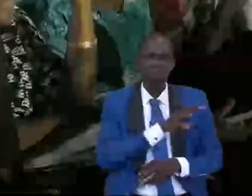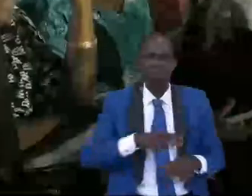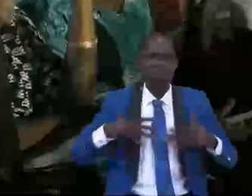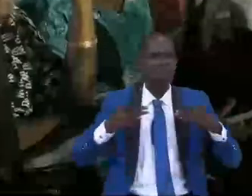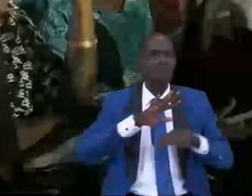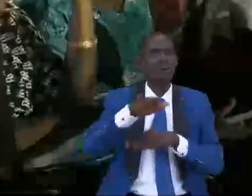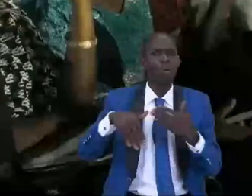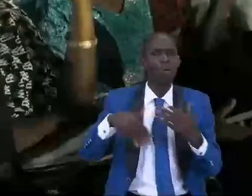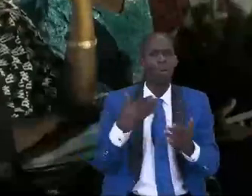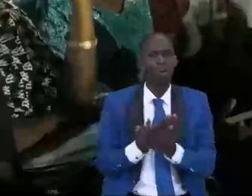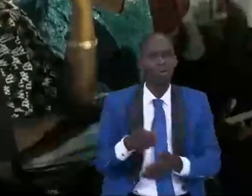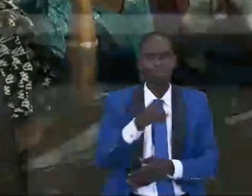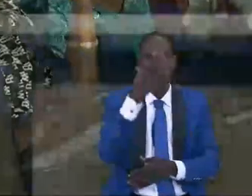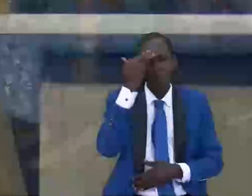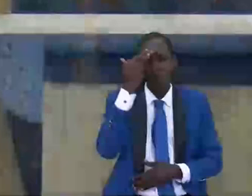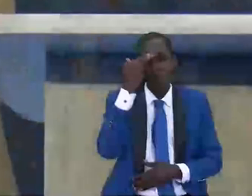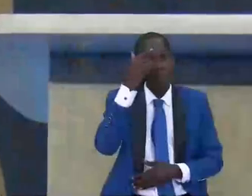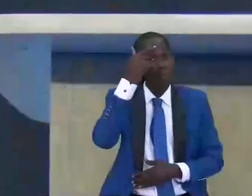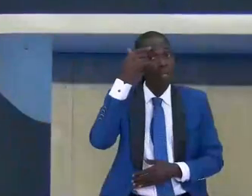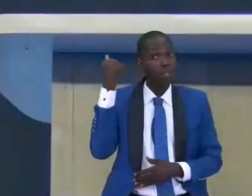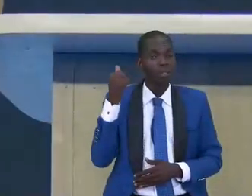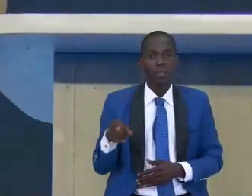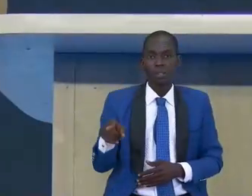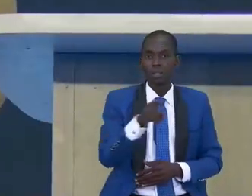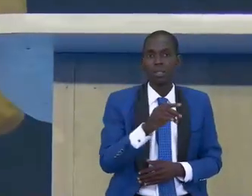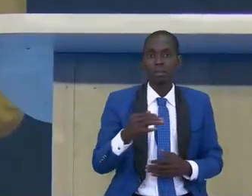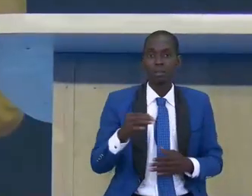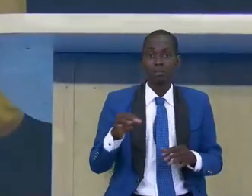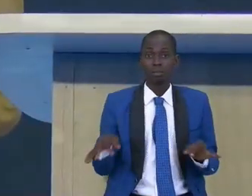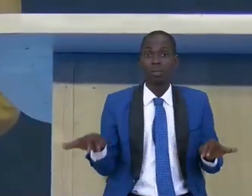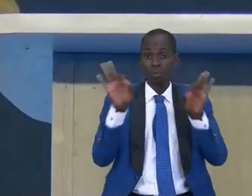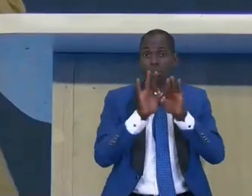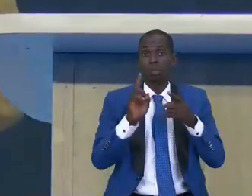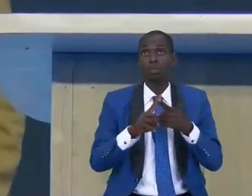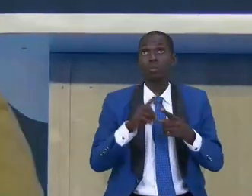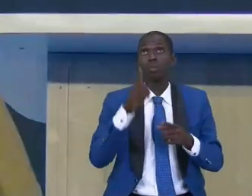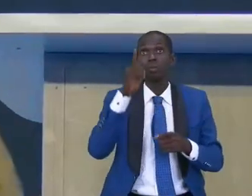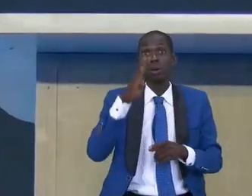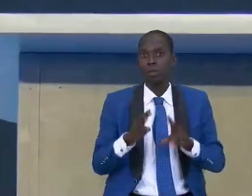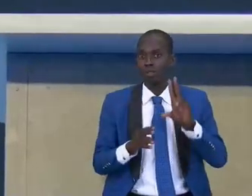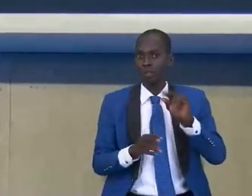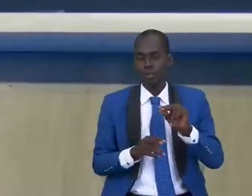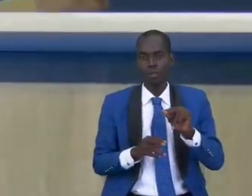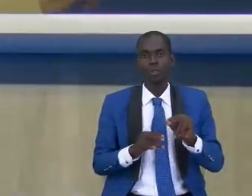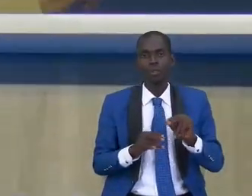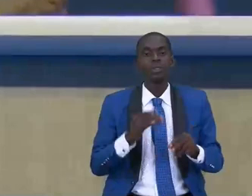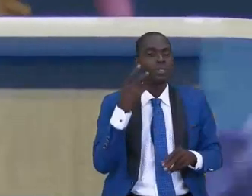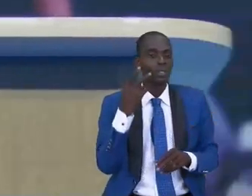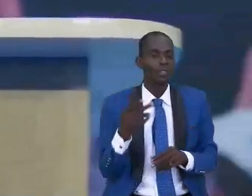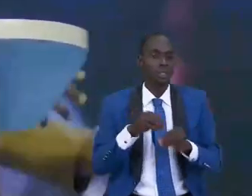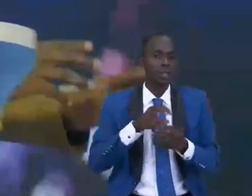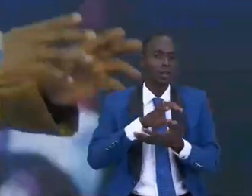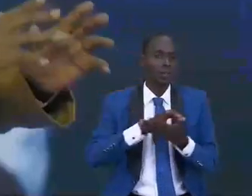guéris? Parce que ils méritaient cela. Non, il n'y a pas de mérite ici. Voilà le verset